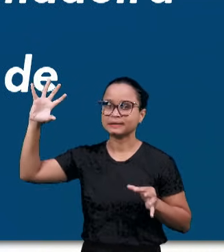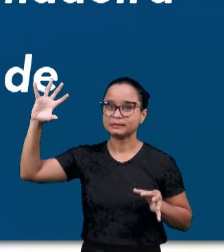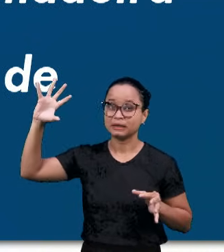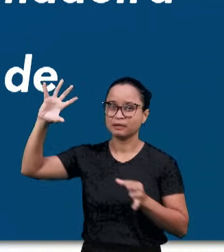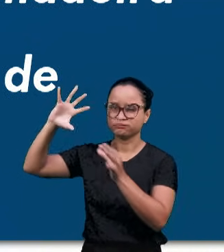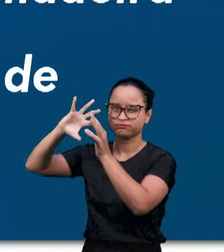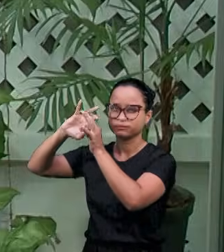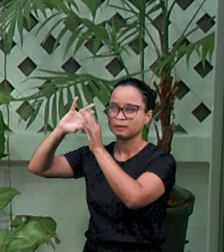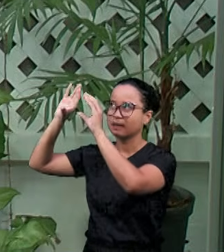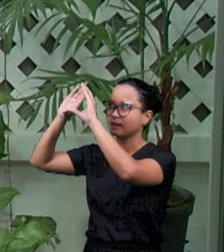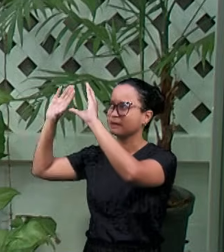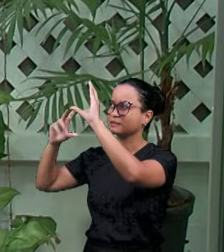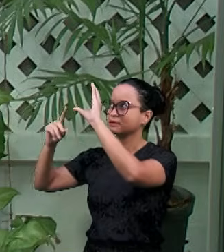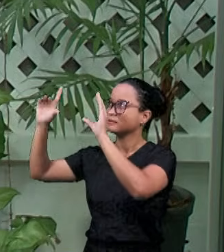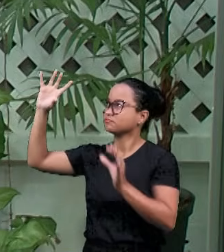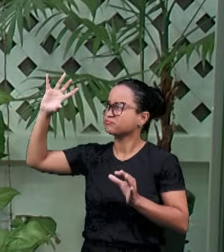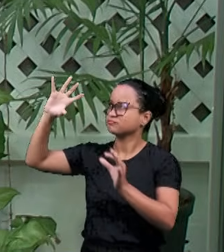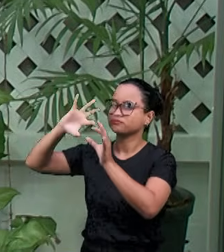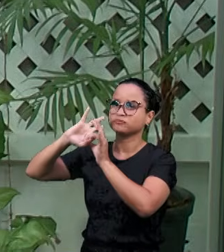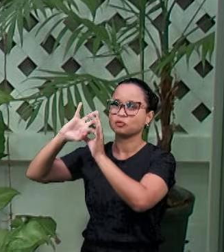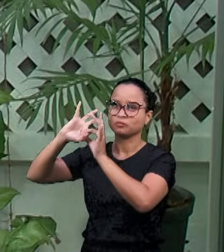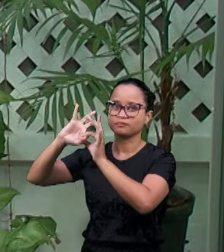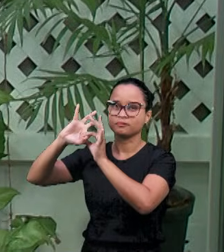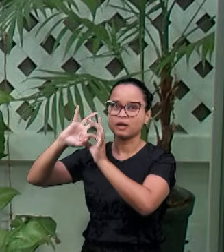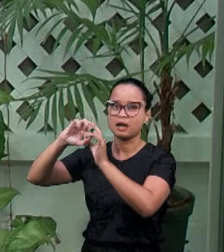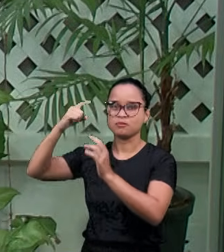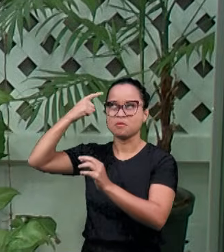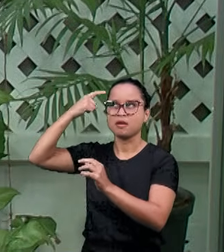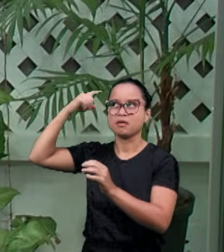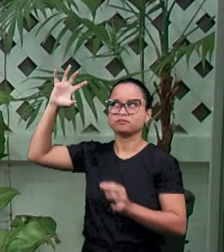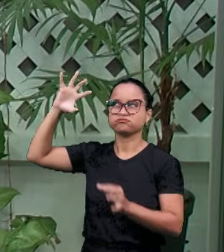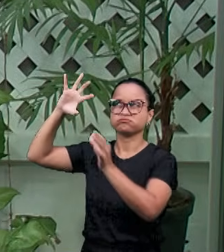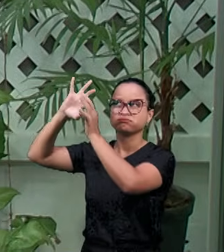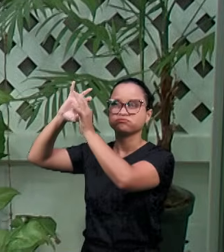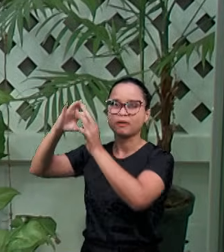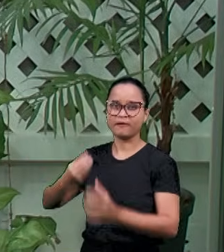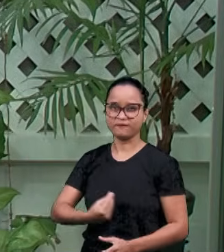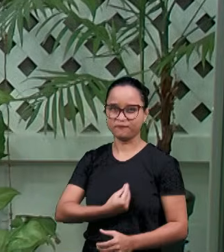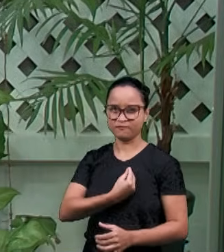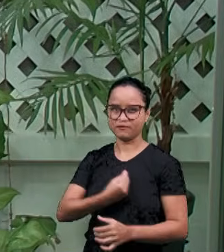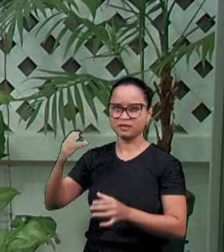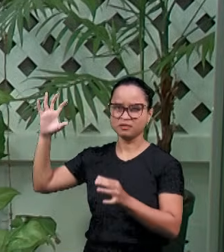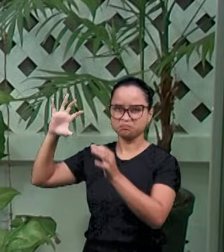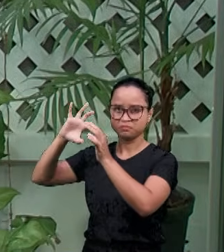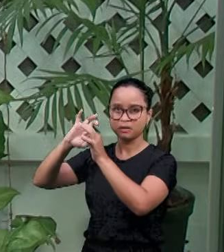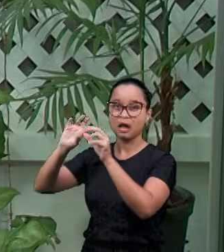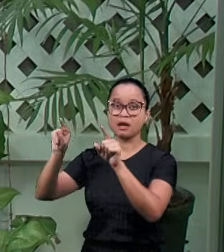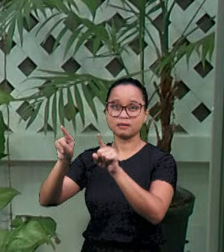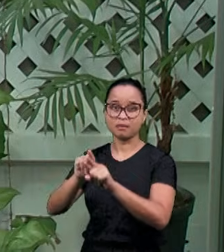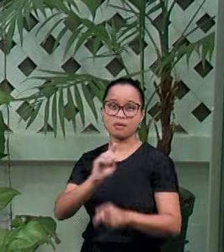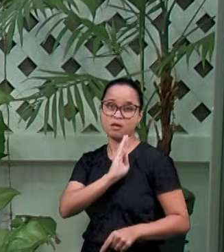lié à l'éternité. Votre pensée, votre vie, votre cœur. Dimanche prochain